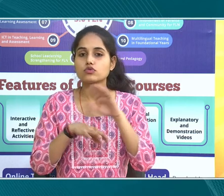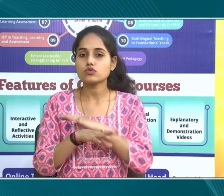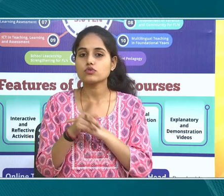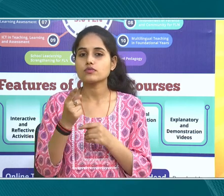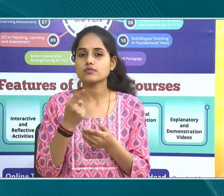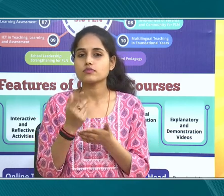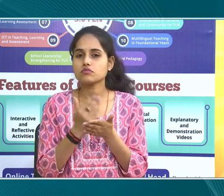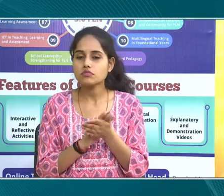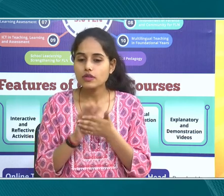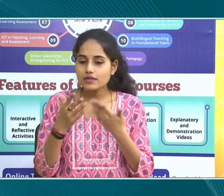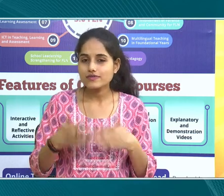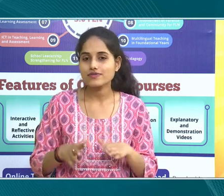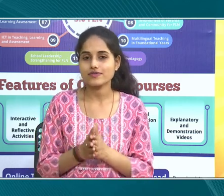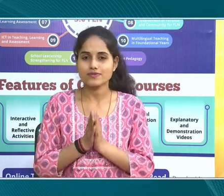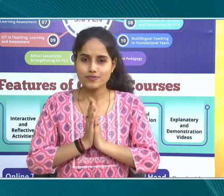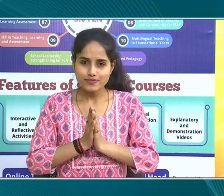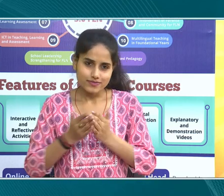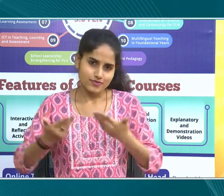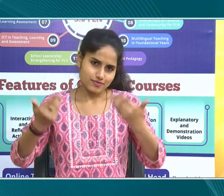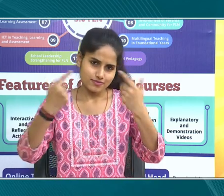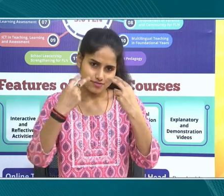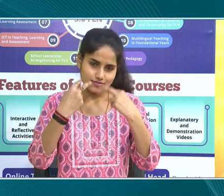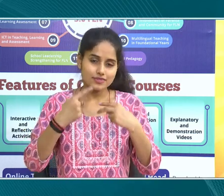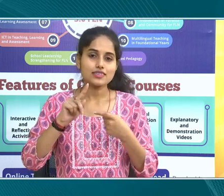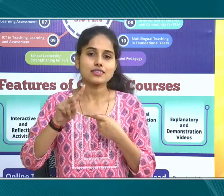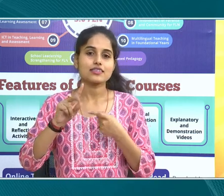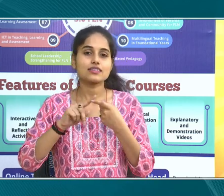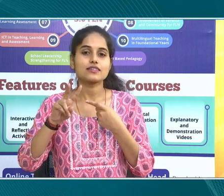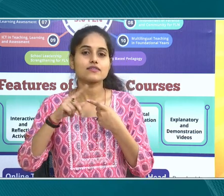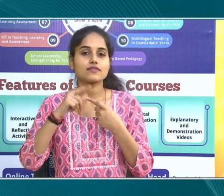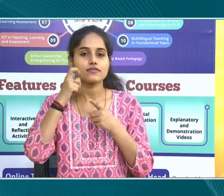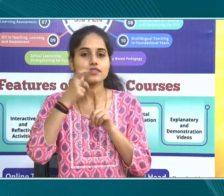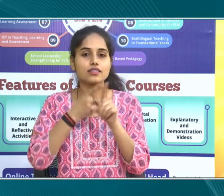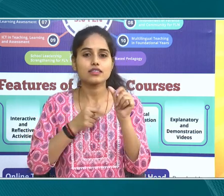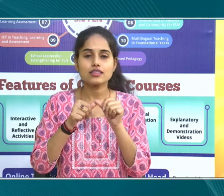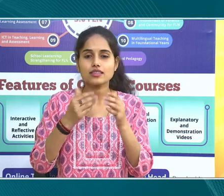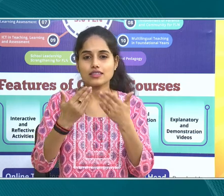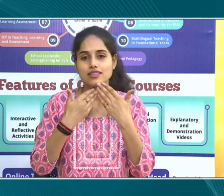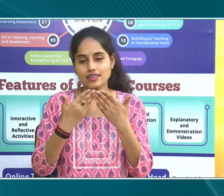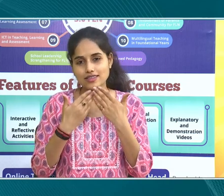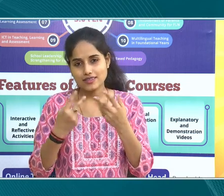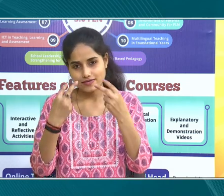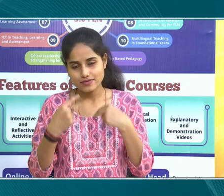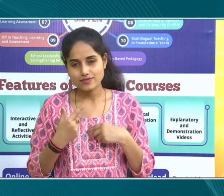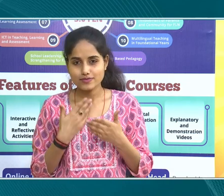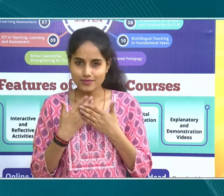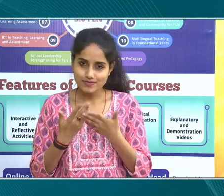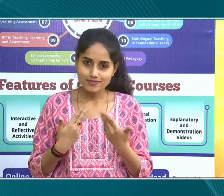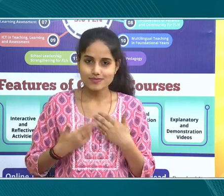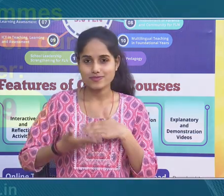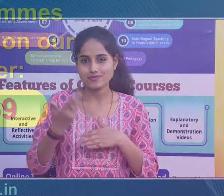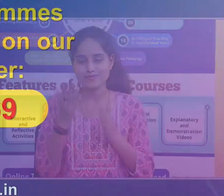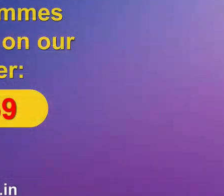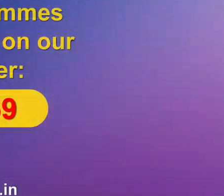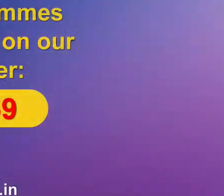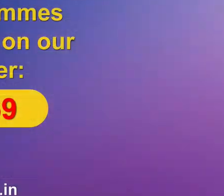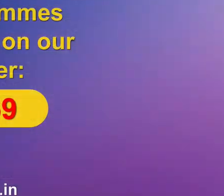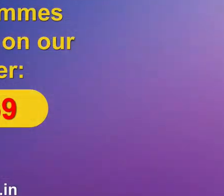हम यहां समाप्त करते हैं आप हमारे तमाम और सेशंस के लिए देखते रहिए विद्या चैनल फिलहाल मुझे और मेरी पूरी टीम को दीजिए ये ज्यादा नमस्कार